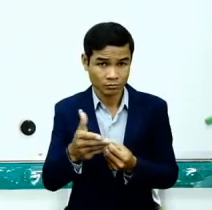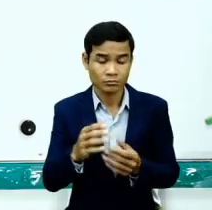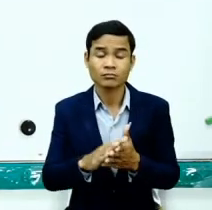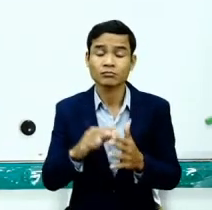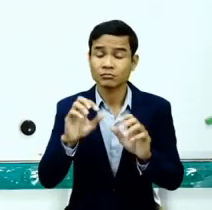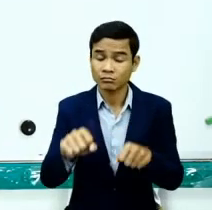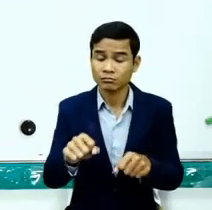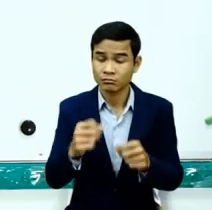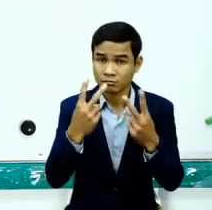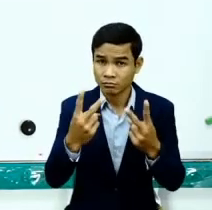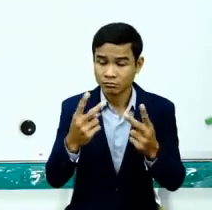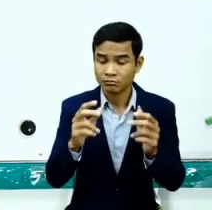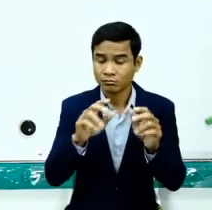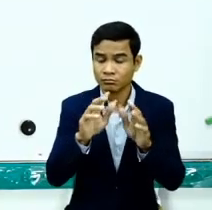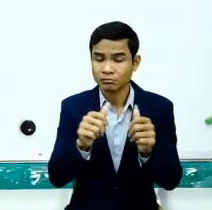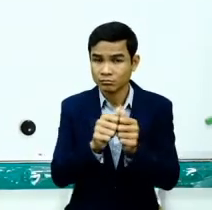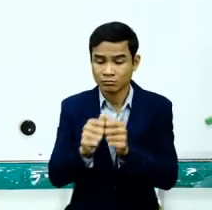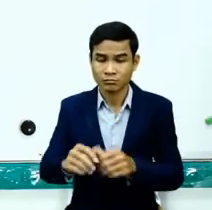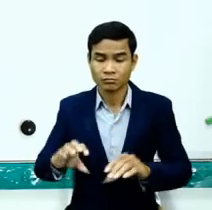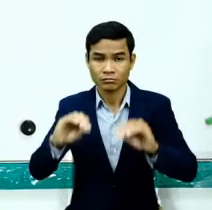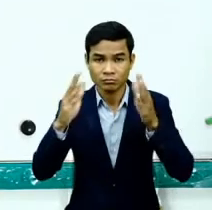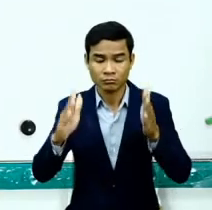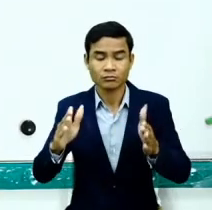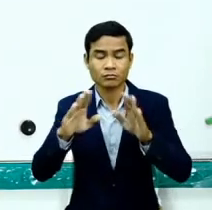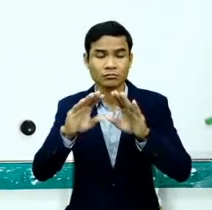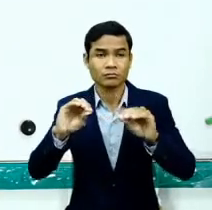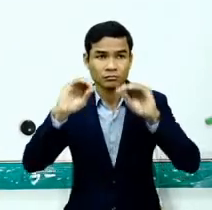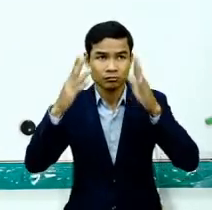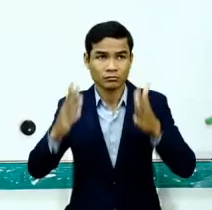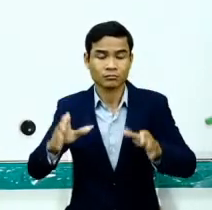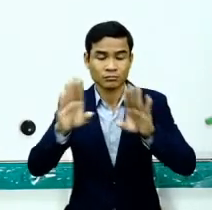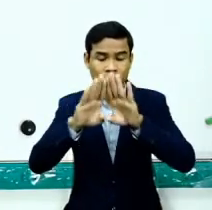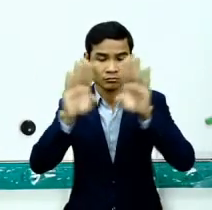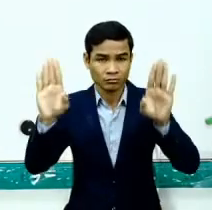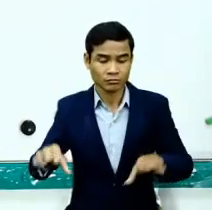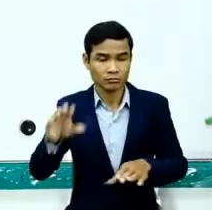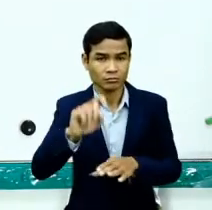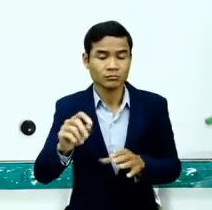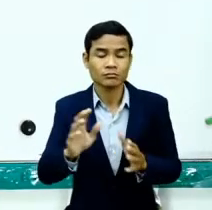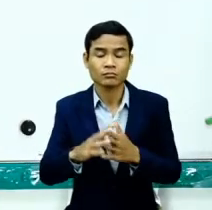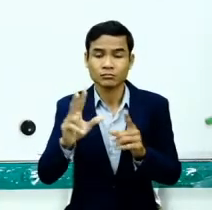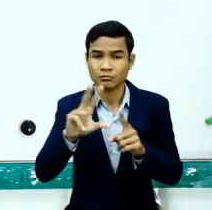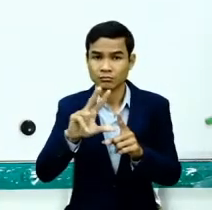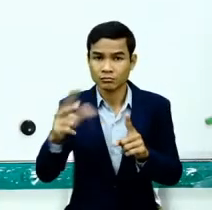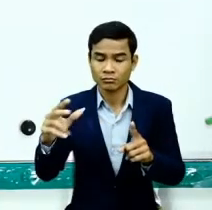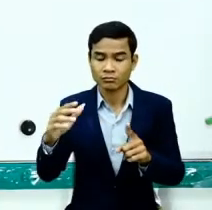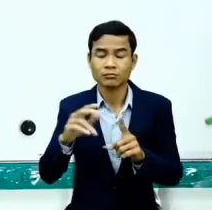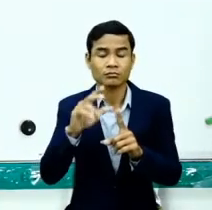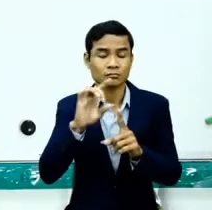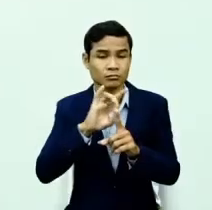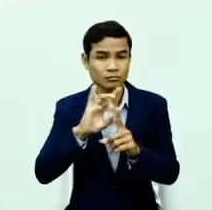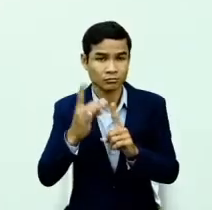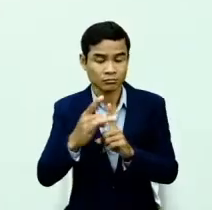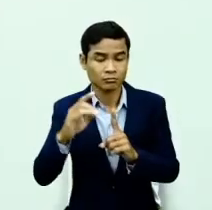rồi hai tiếng phát cho mùi nẹ cử. Chí mùi nâng khía rạc tía sọ phím.